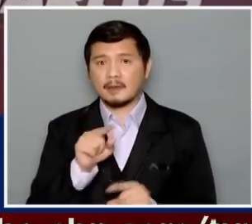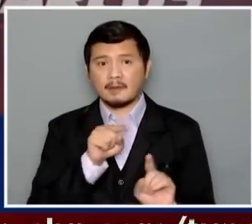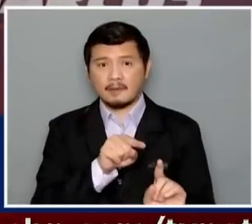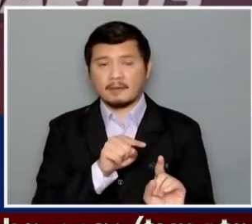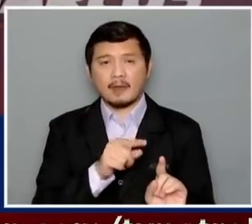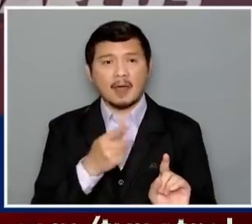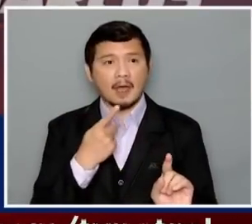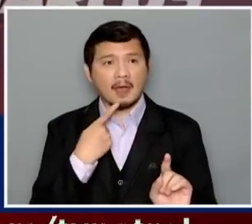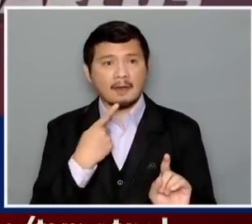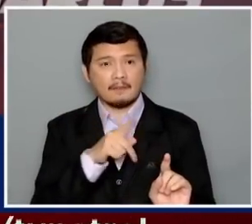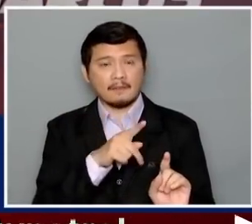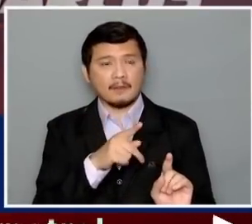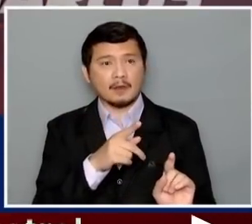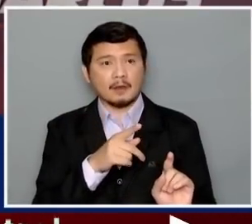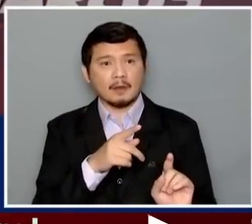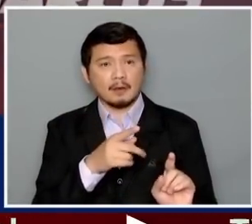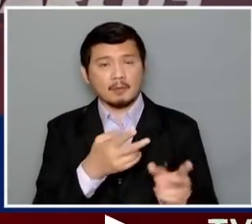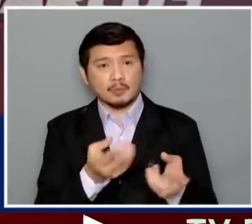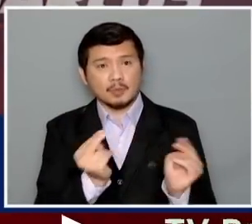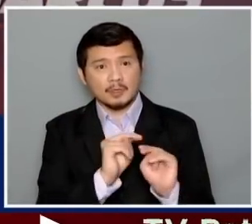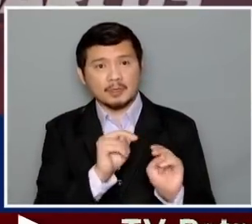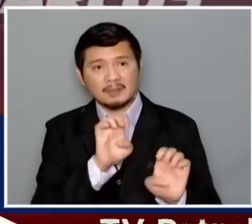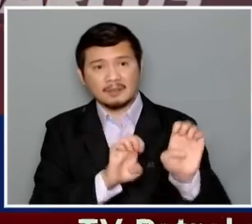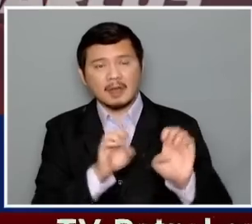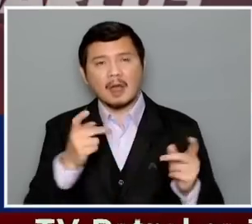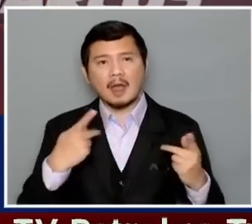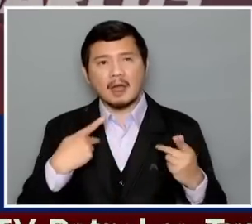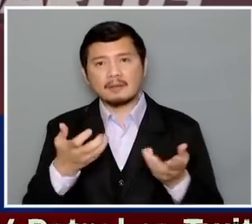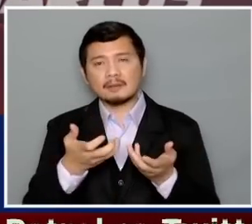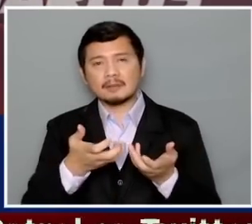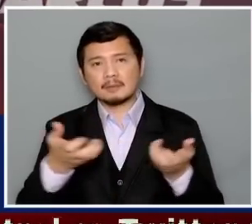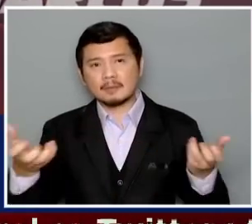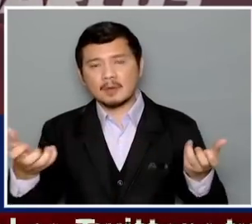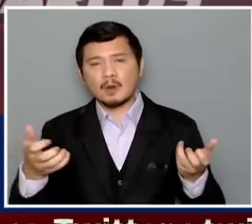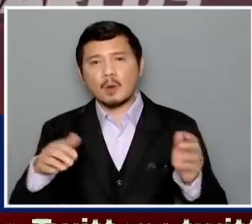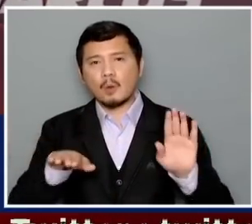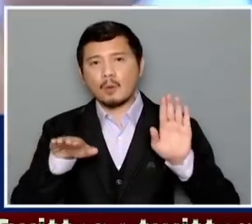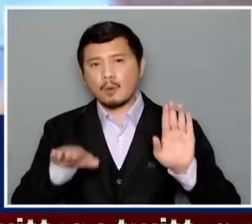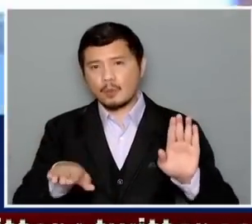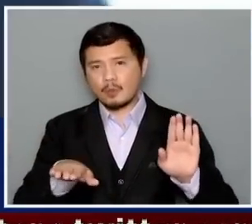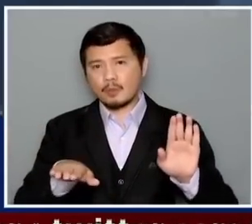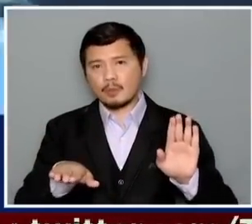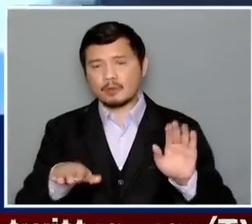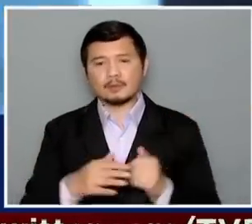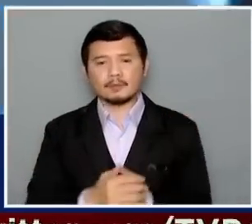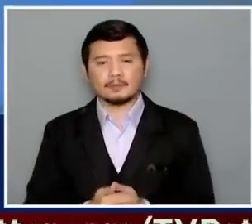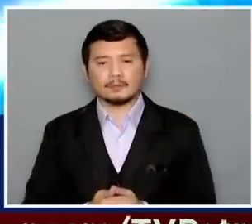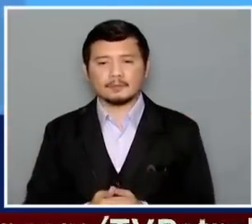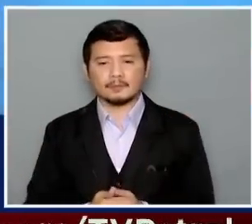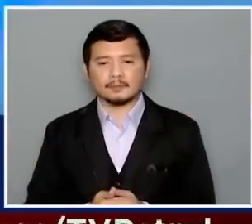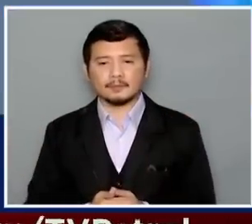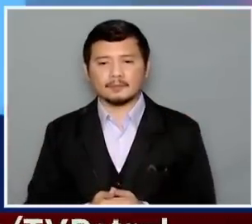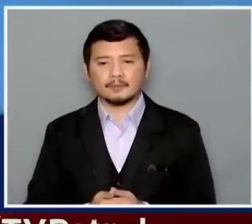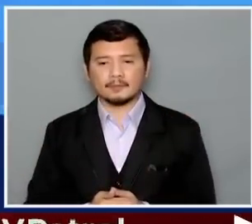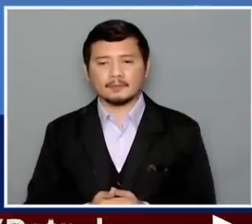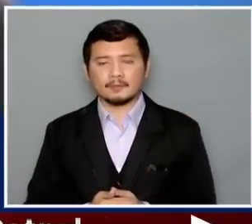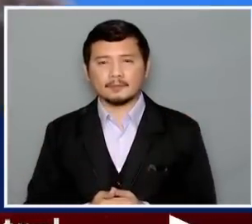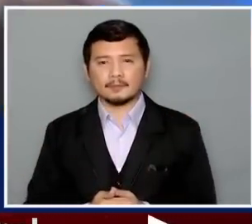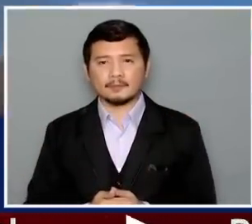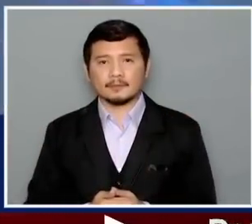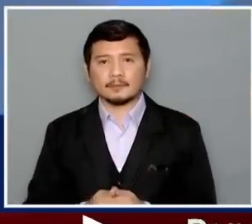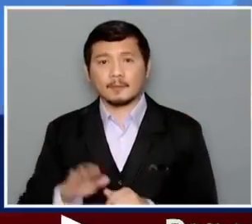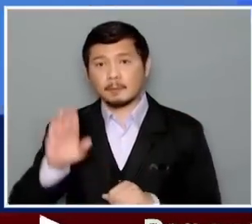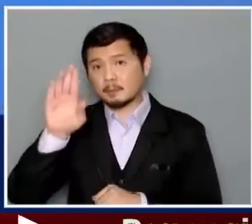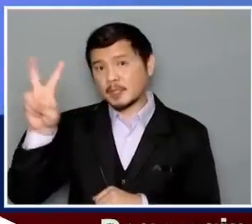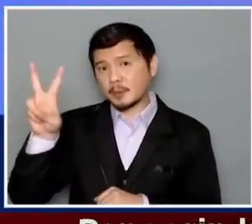sa seremonyas bukas. Mayroon silang hiwalay na oath-taking sa harap ng presidente. Samantala, inanunsyo ng kampo ni Marcos